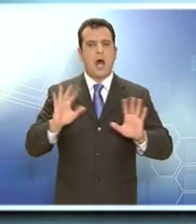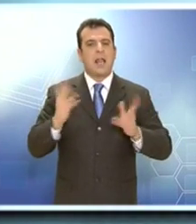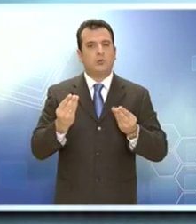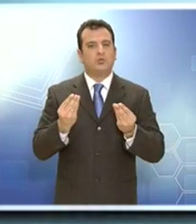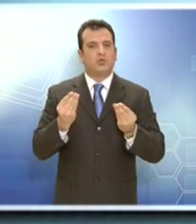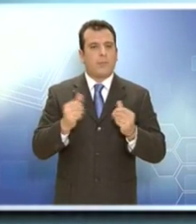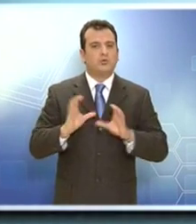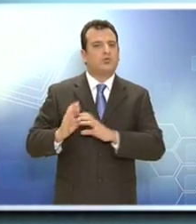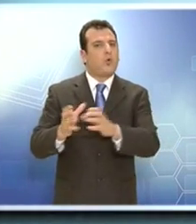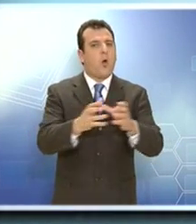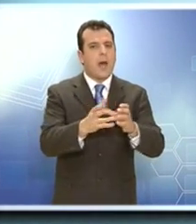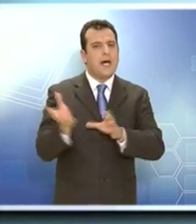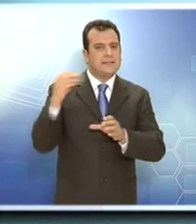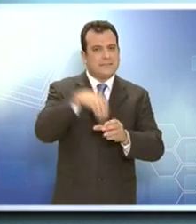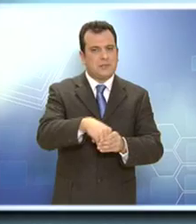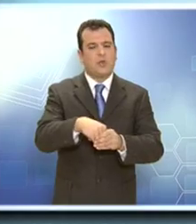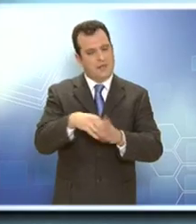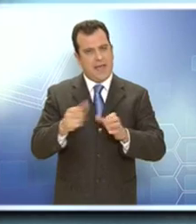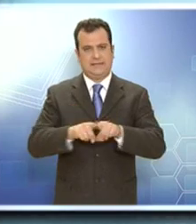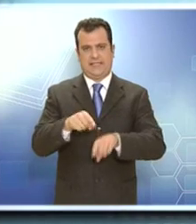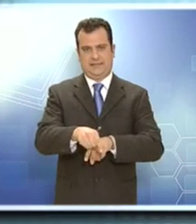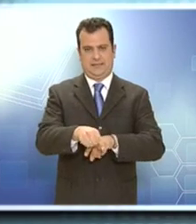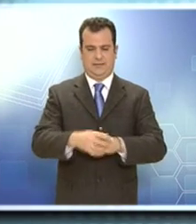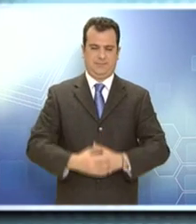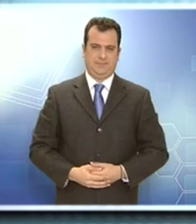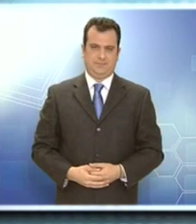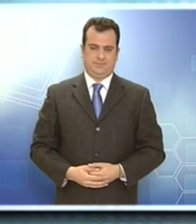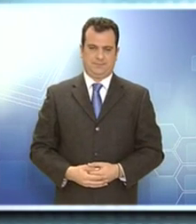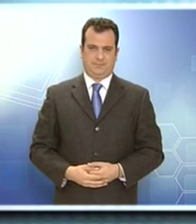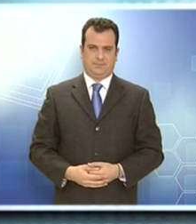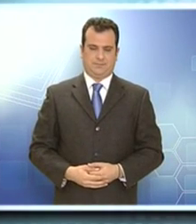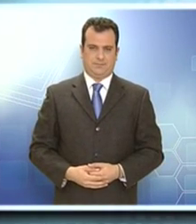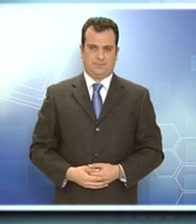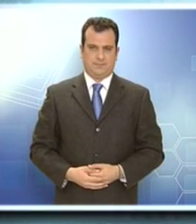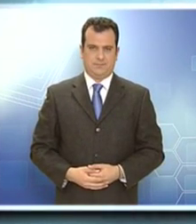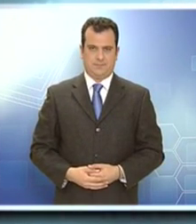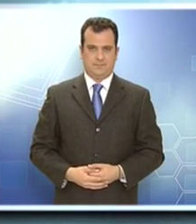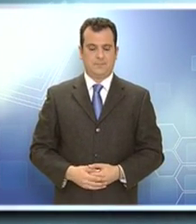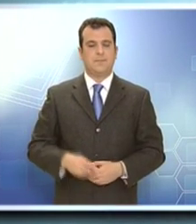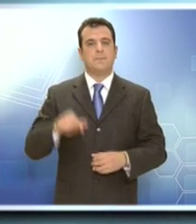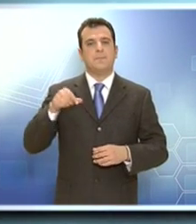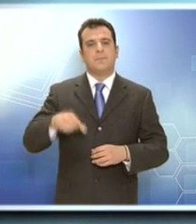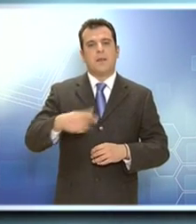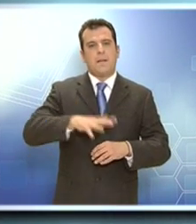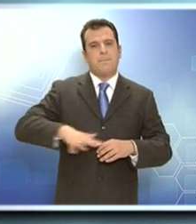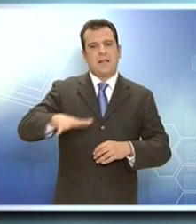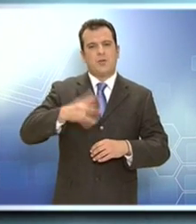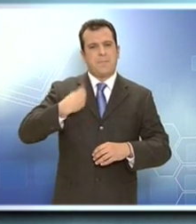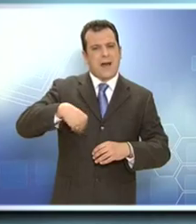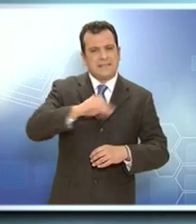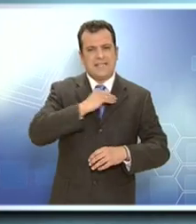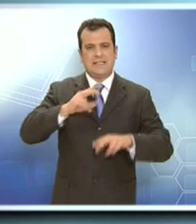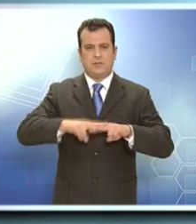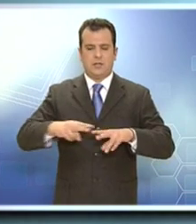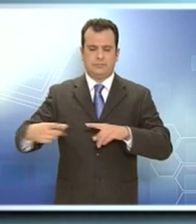προσώπων, αλλά και σε σχέση με τη συμμετοχή των κομμάτων. Κλιμακώνεται, κυρίες και κύριοι, ένταση στη Μέση Ανατολή